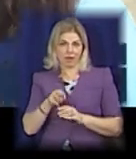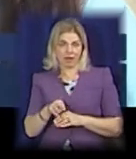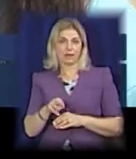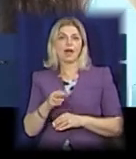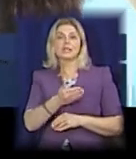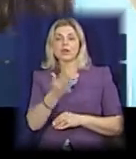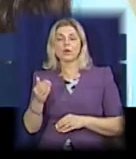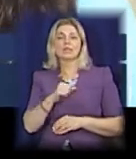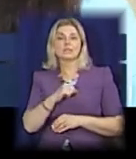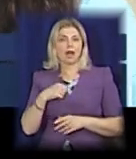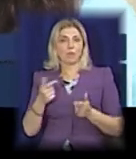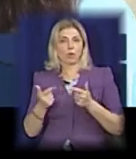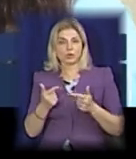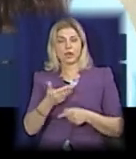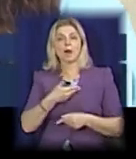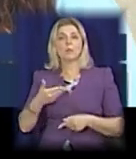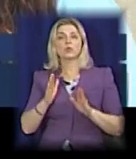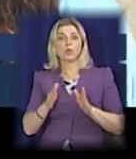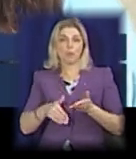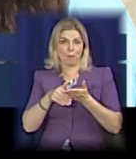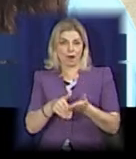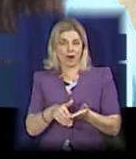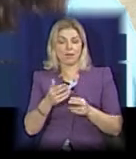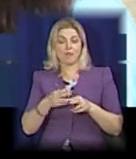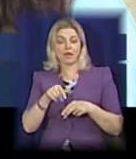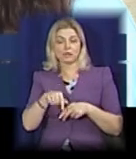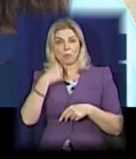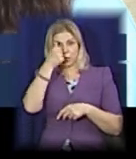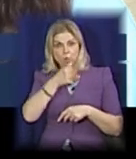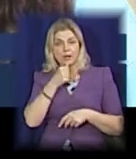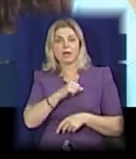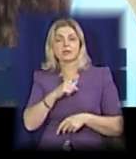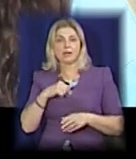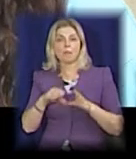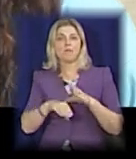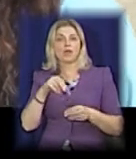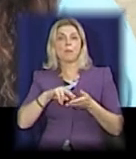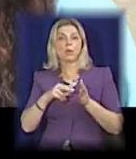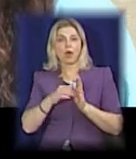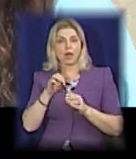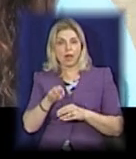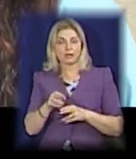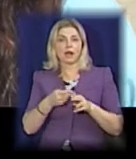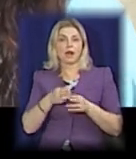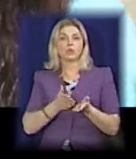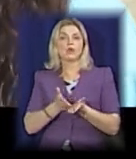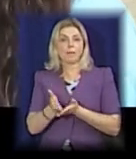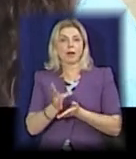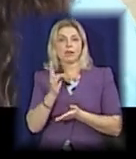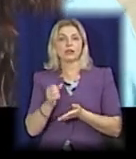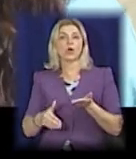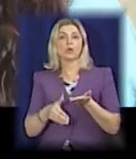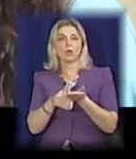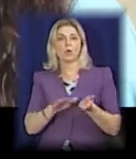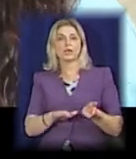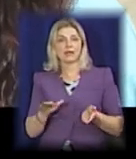його готують, ми лише допомагаємо їм. І цього року вони самі обрали проєкт, який буде направлений на